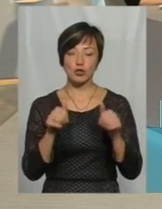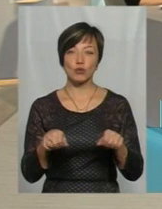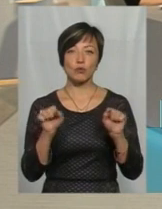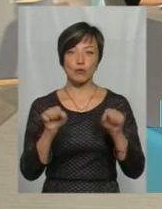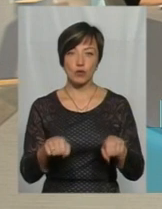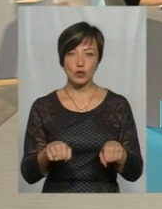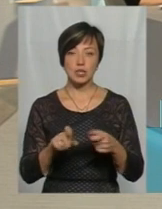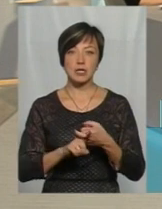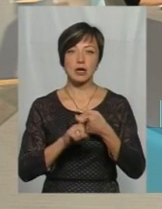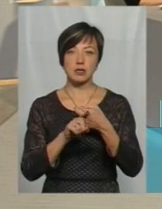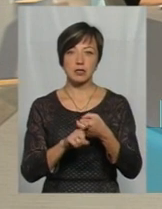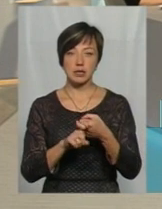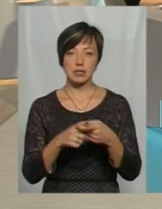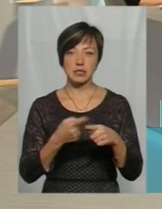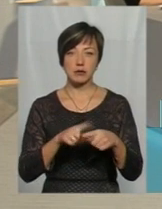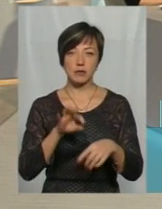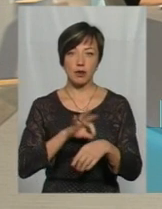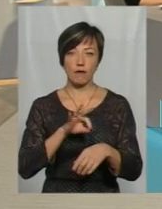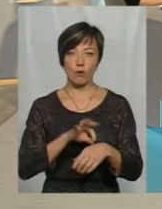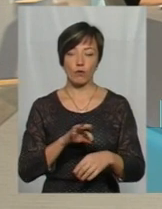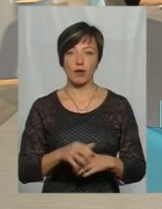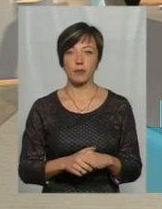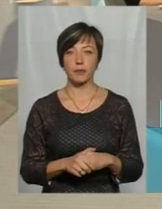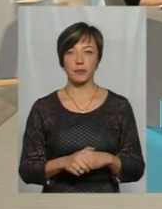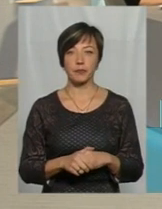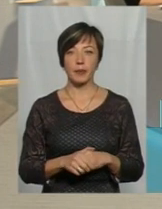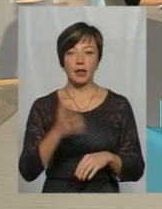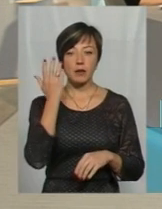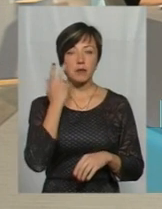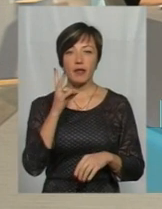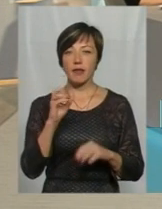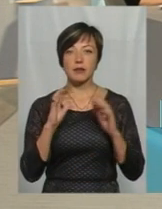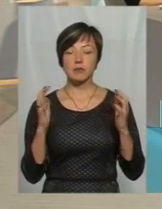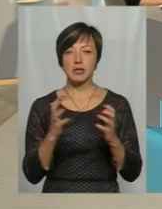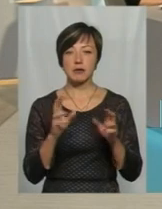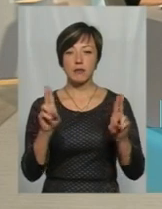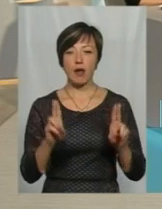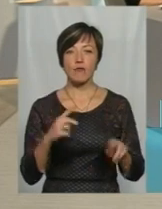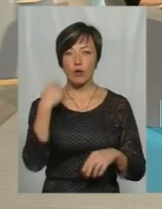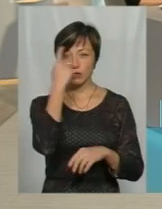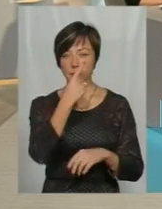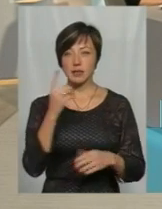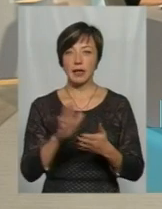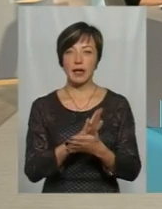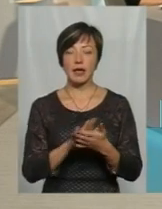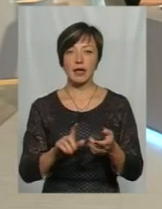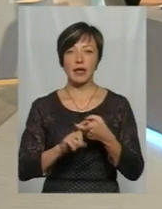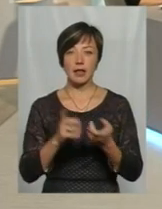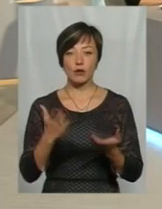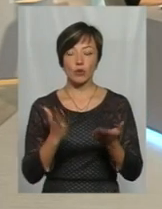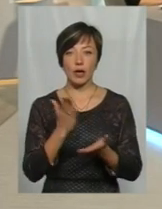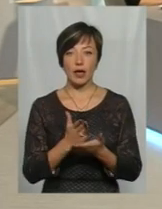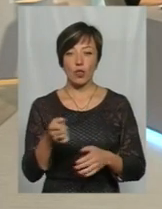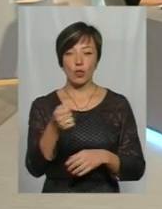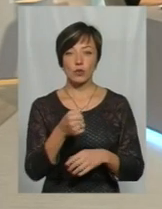можна заразитися цим захворюванням. При незбереженні правил особистої гігієни, якщо є носій,